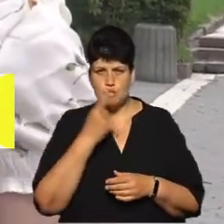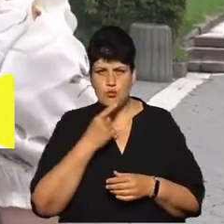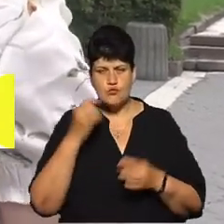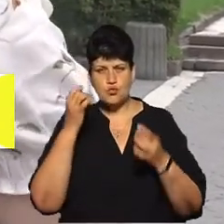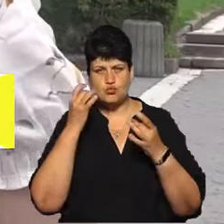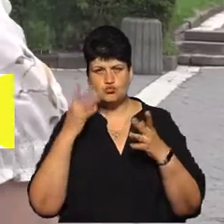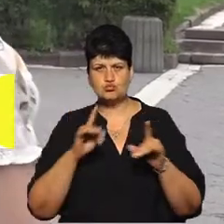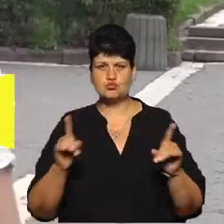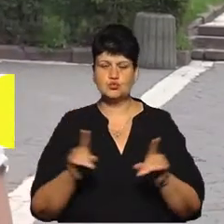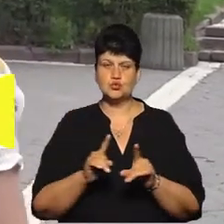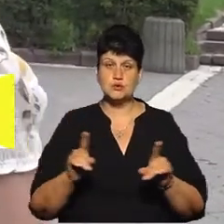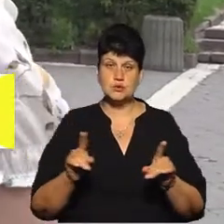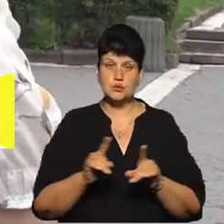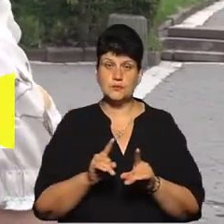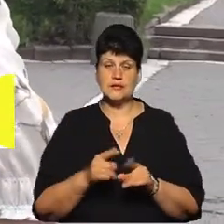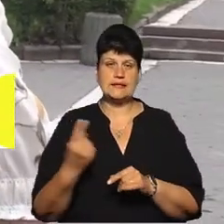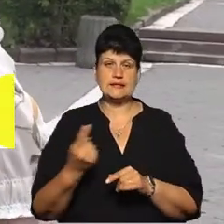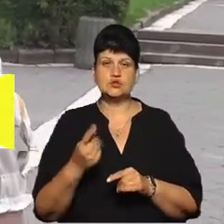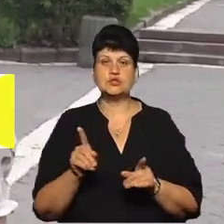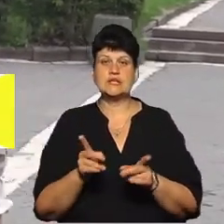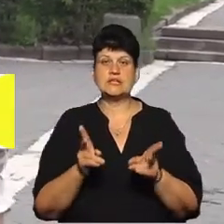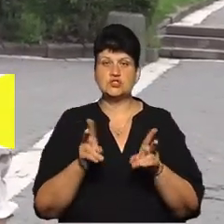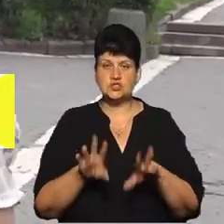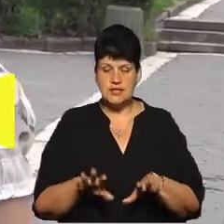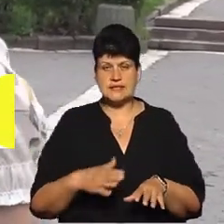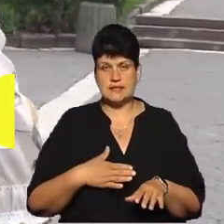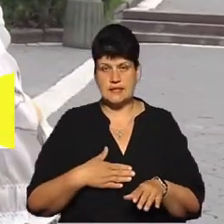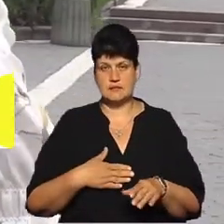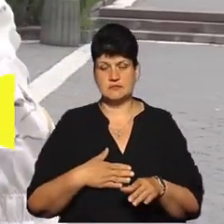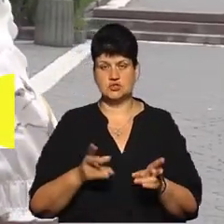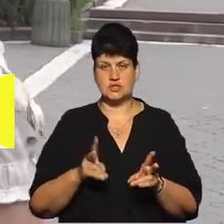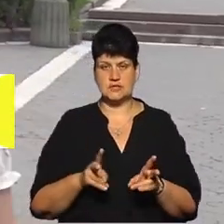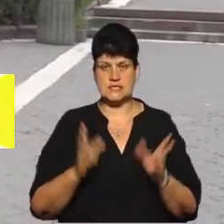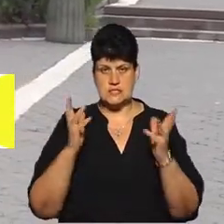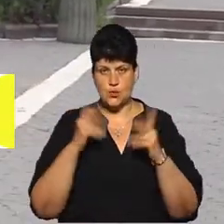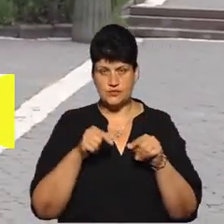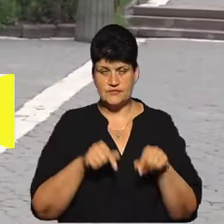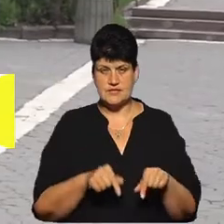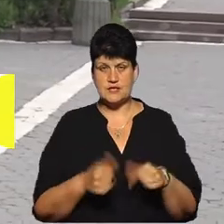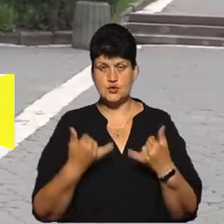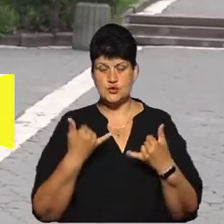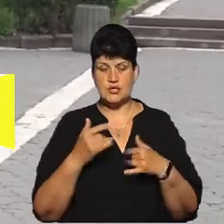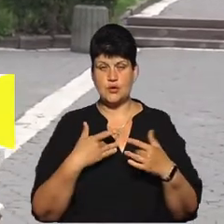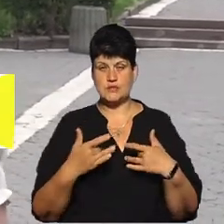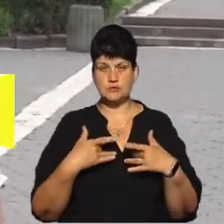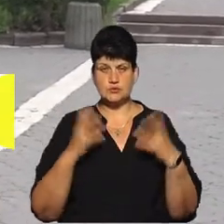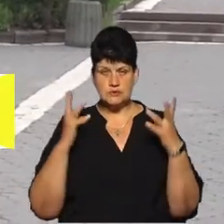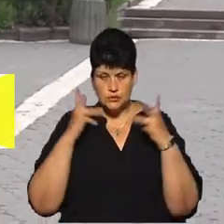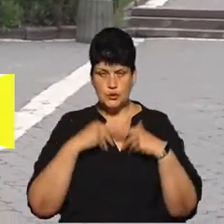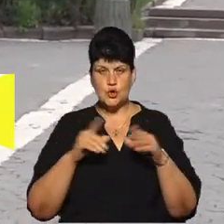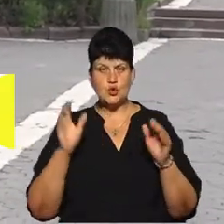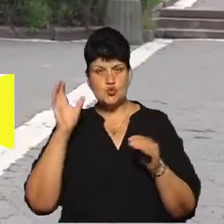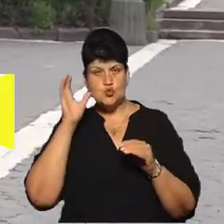нашу музику. Тому єдине, що залишається, бути нам самим в це закоханим. І сьогодні на концерті я буду якраз закохувати слухача в